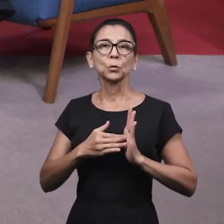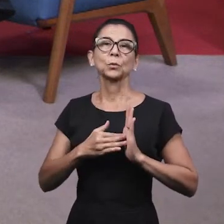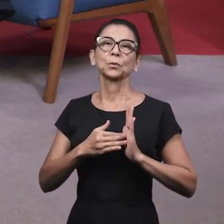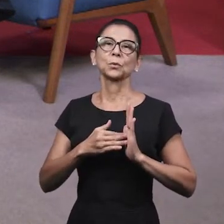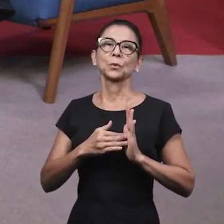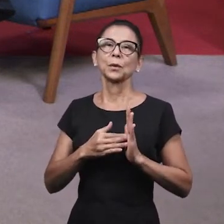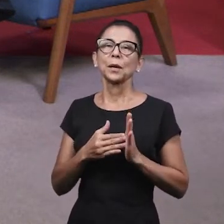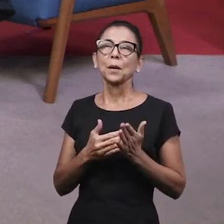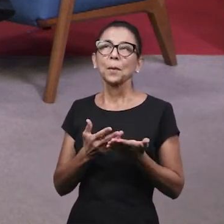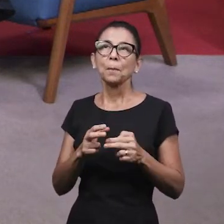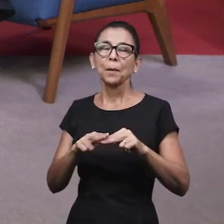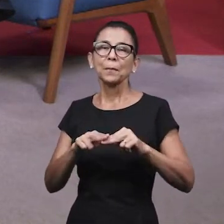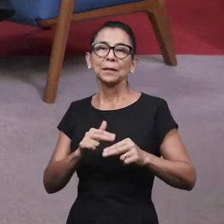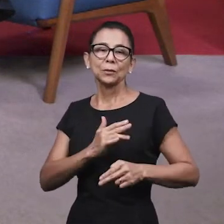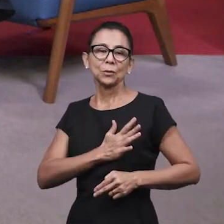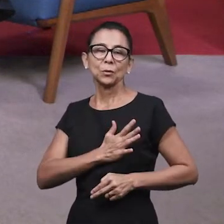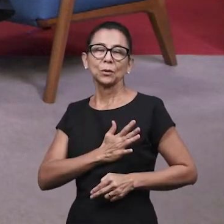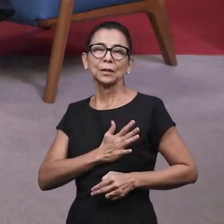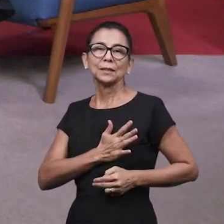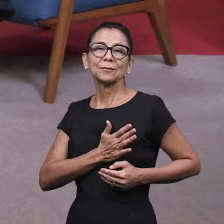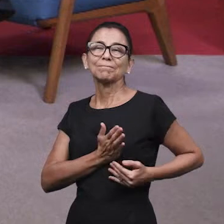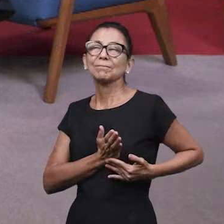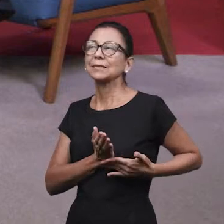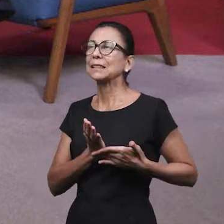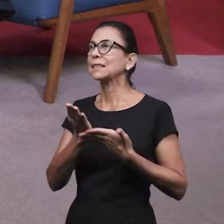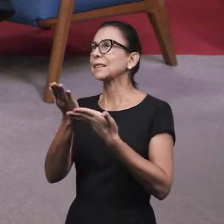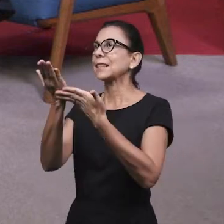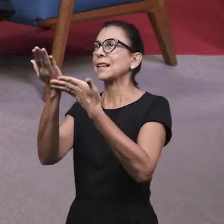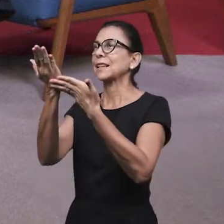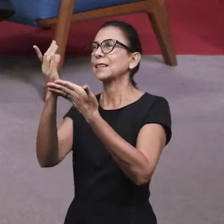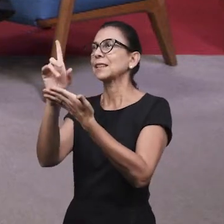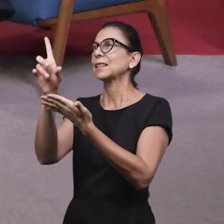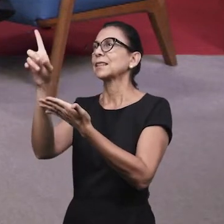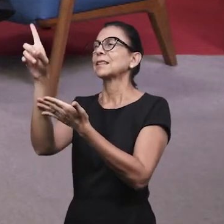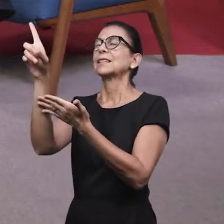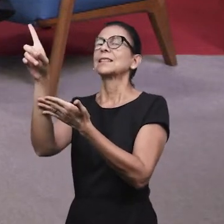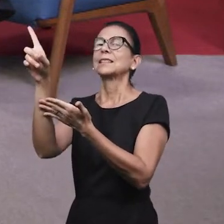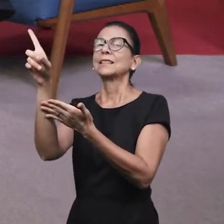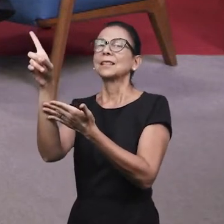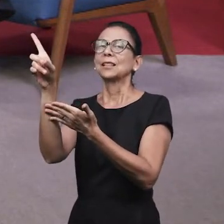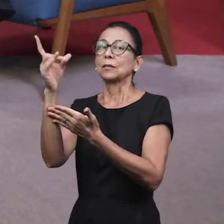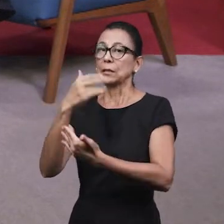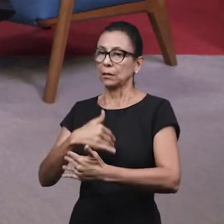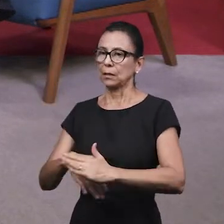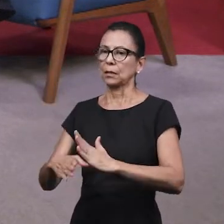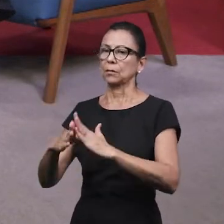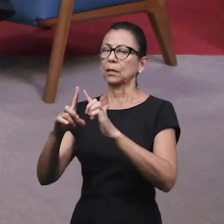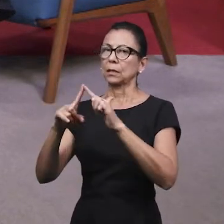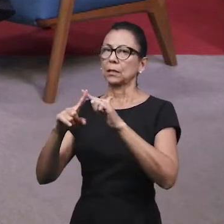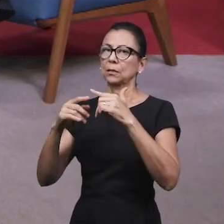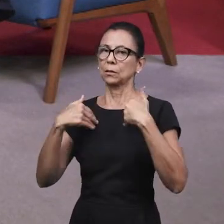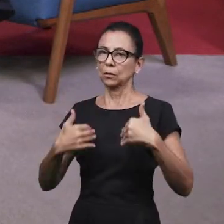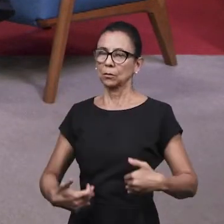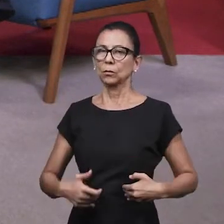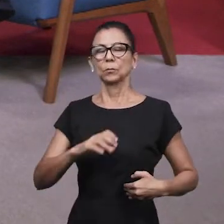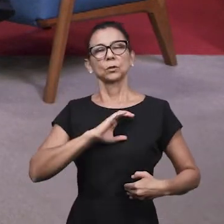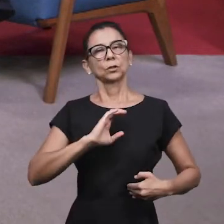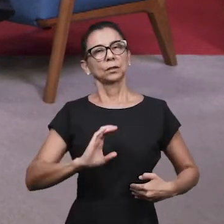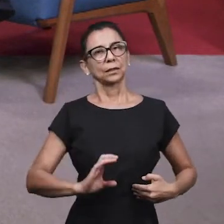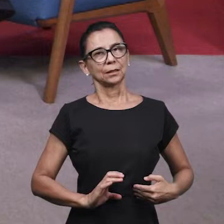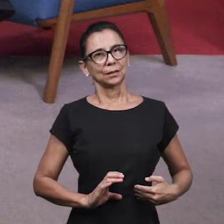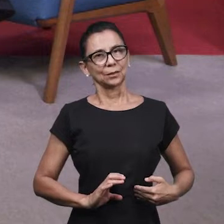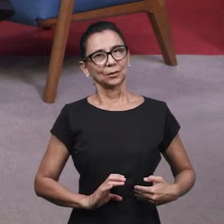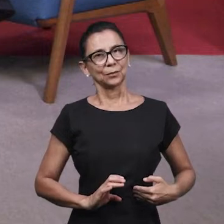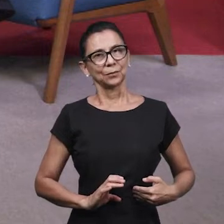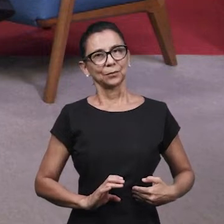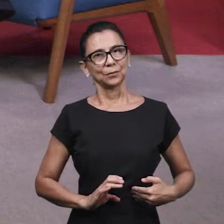cœur pleurer devant le Seigneur, être dans le corps et ainsi toucher les mystères si importants de ce moment. C'est un cœur